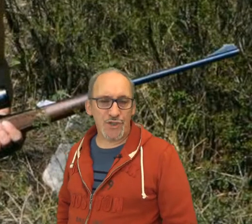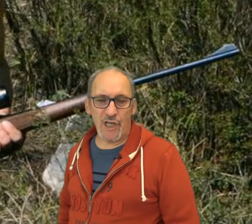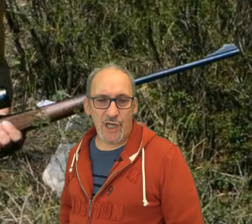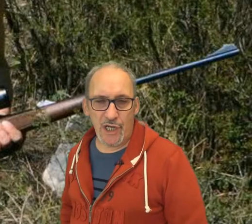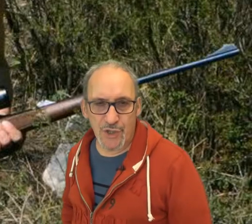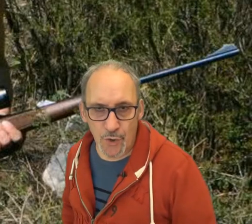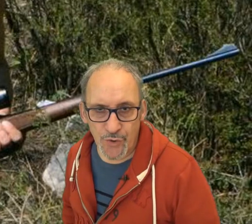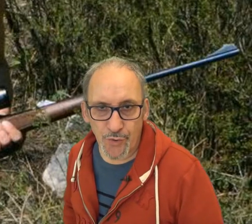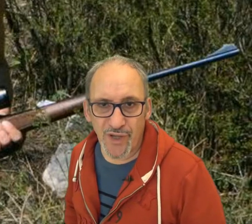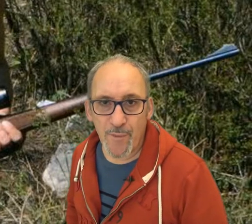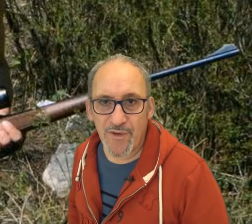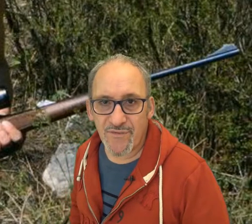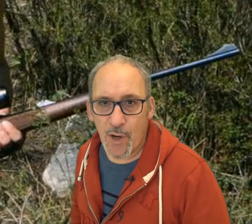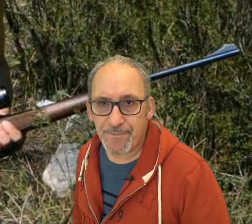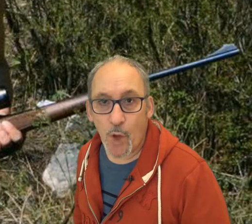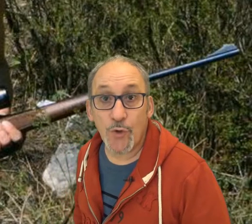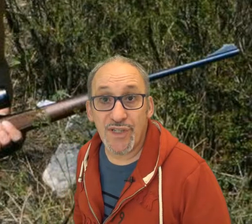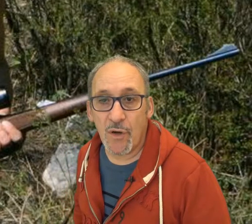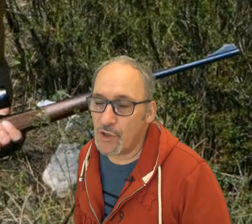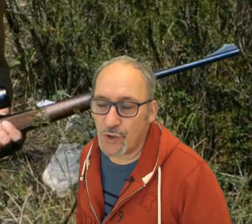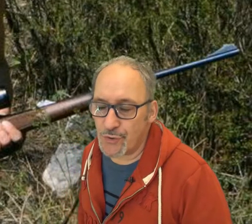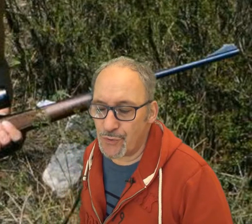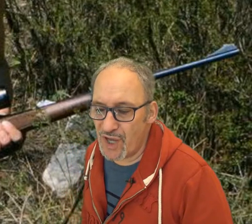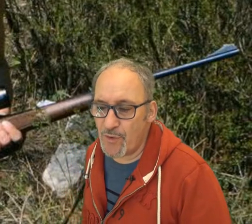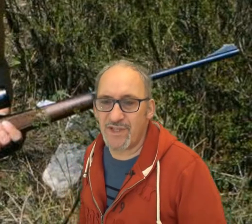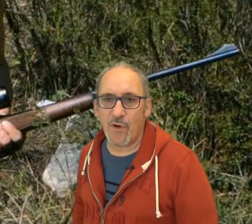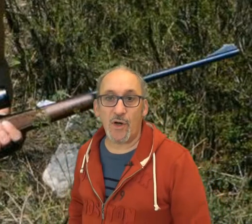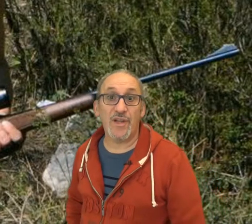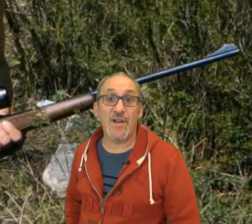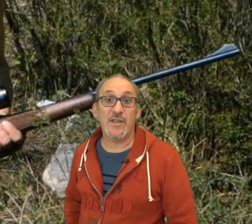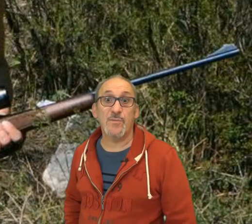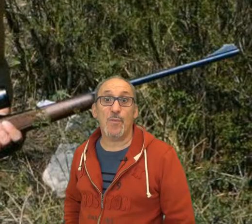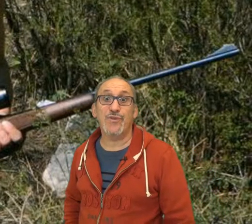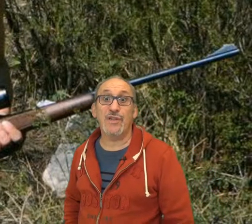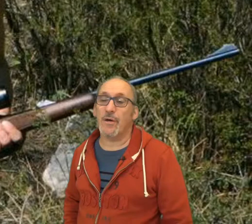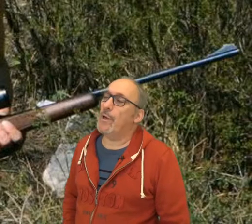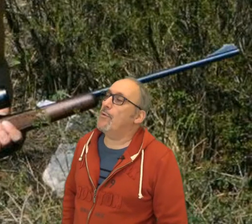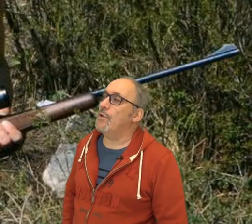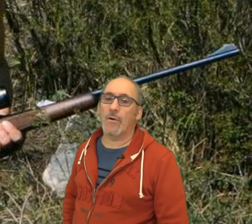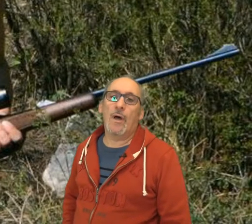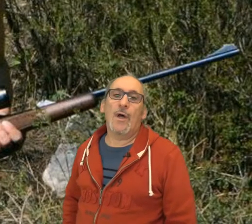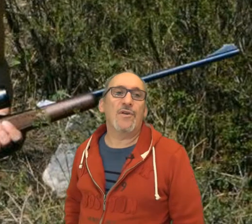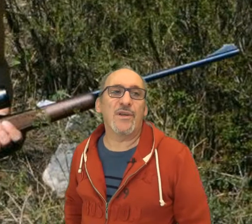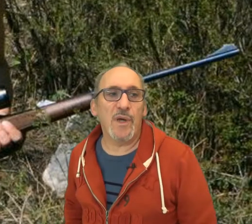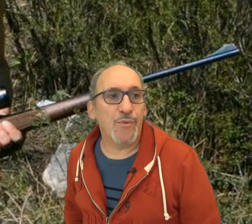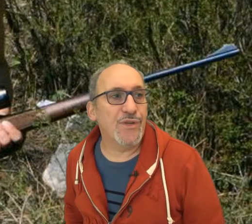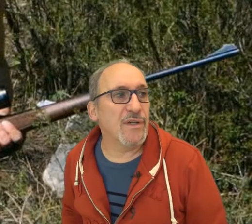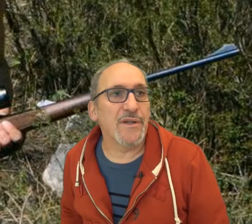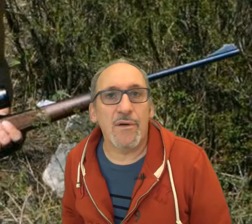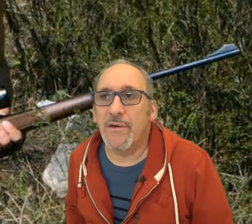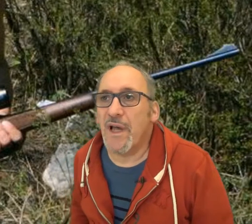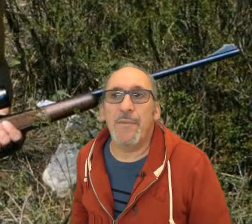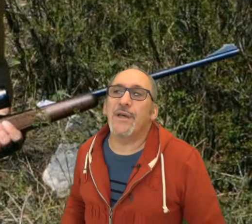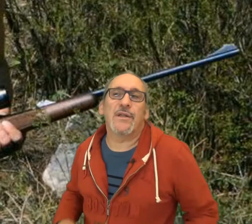Non, mais moi je dis les gens sont de très mauvaise foi. En Occident, les gens sont de très mauvaise foi. Quant à Vladimir Poutine, bah oui, Vladimir